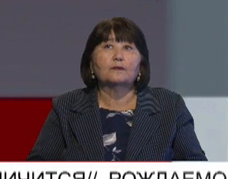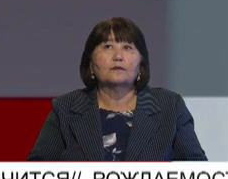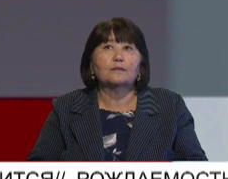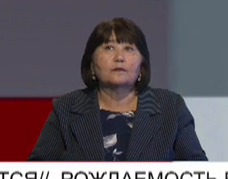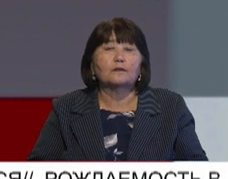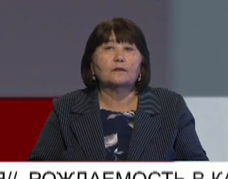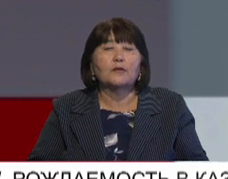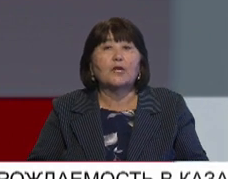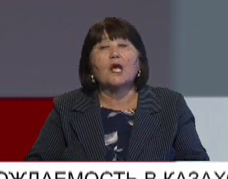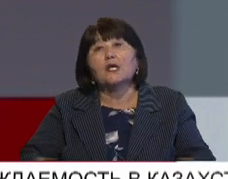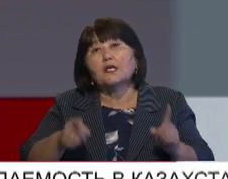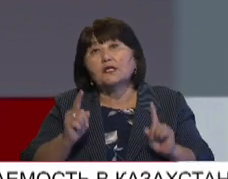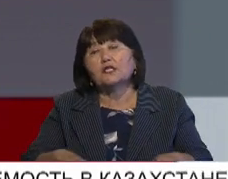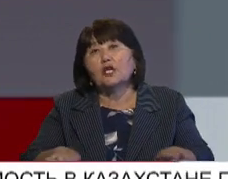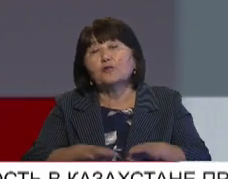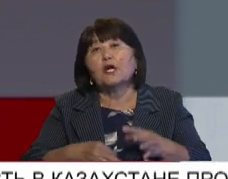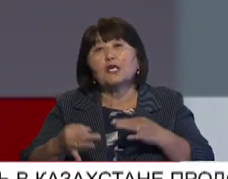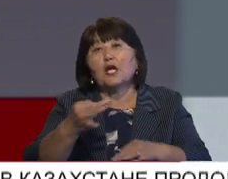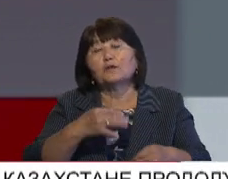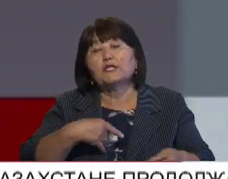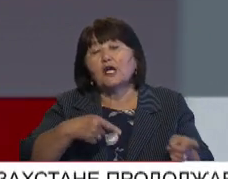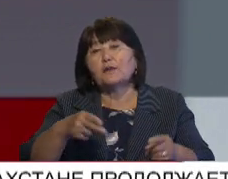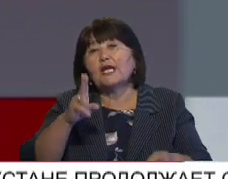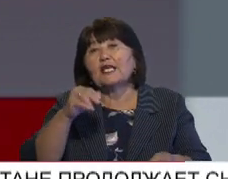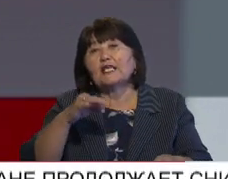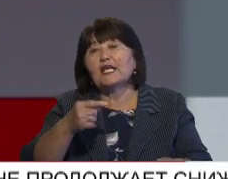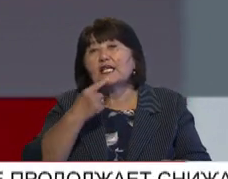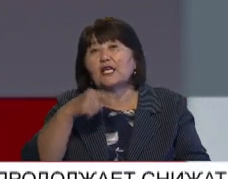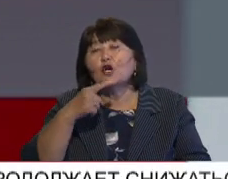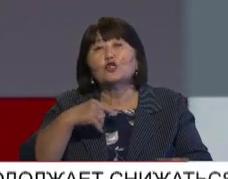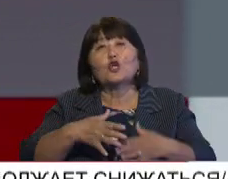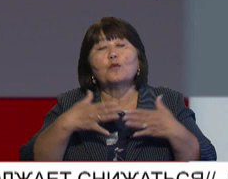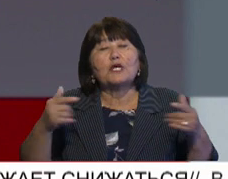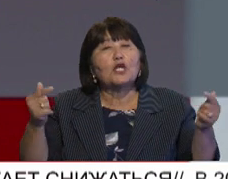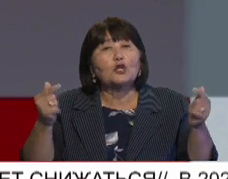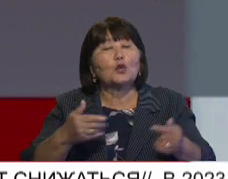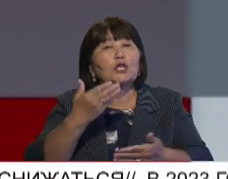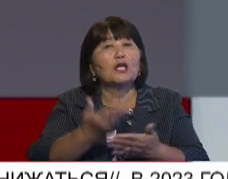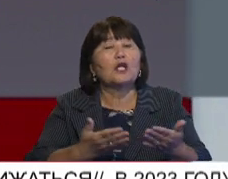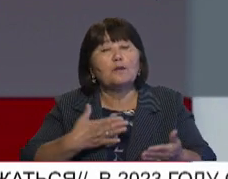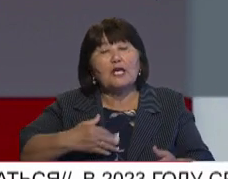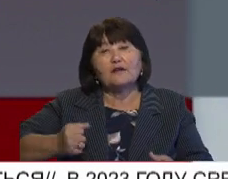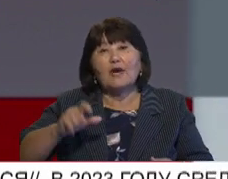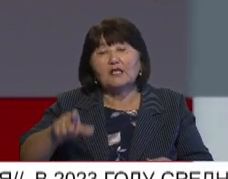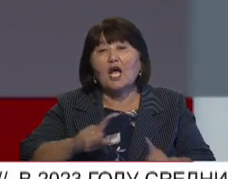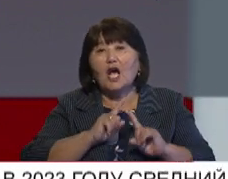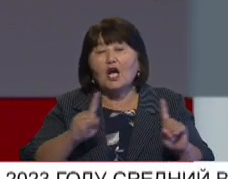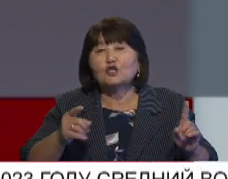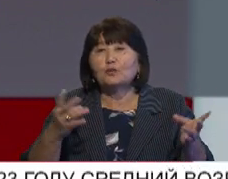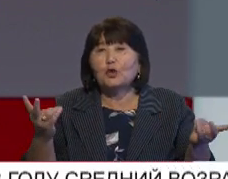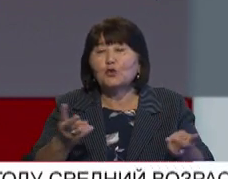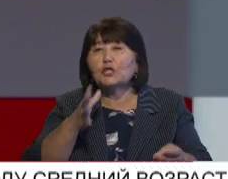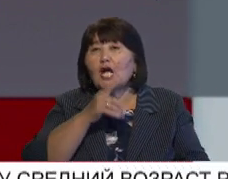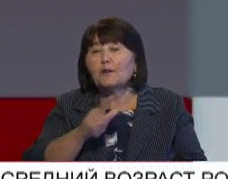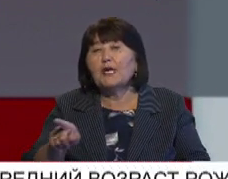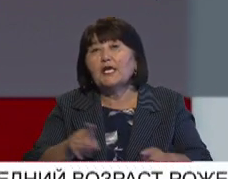язык действительно порой в беседах я перехожу на китайский язык чтобы максимально точно донести до моего коллеги особо значимые